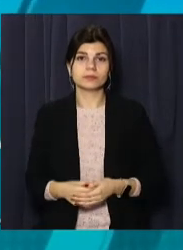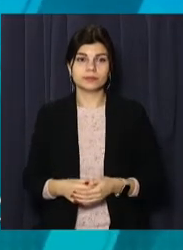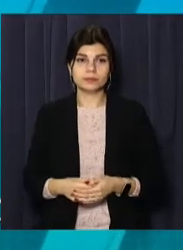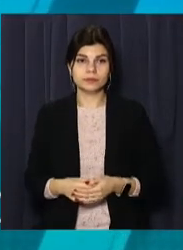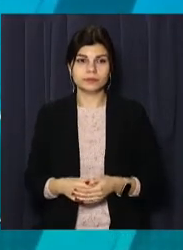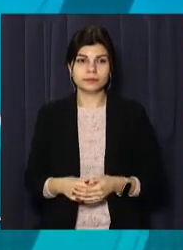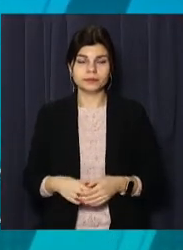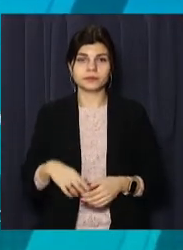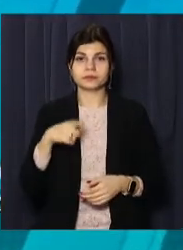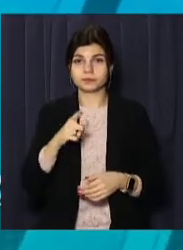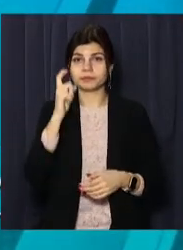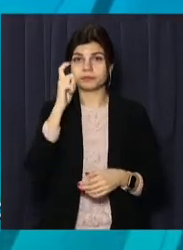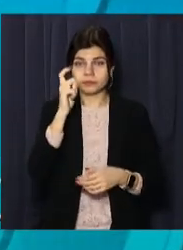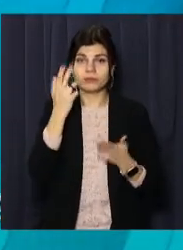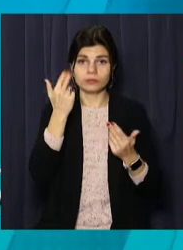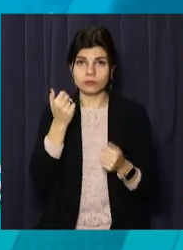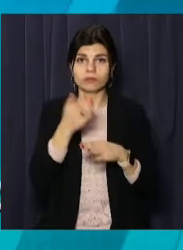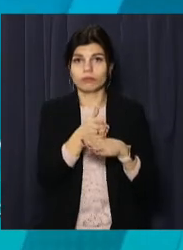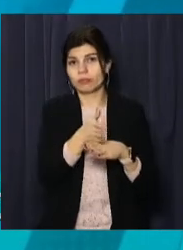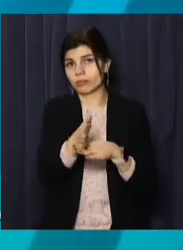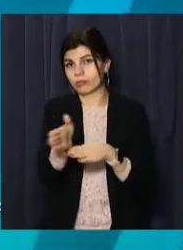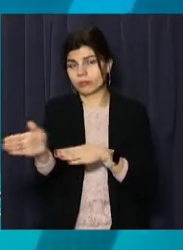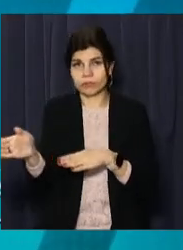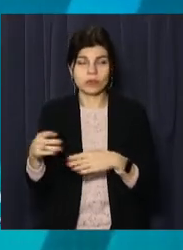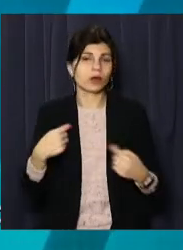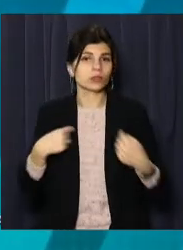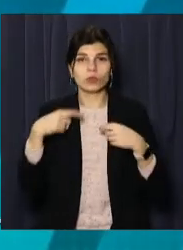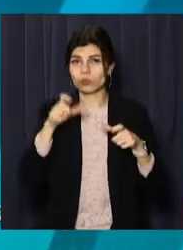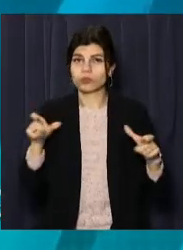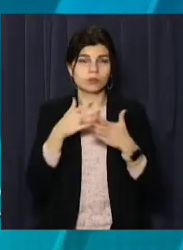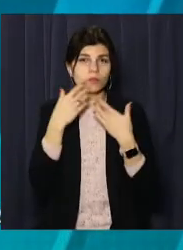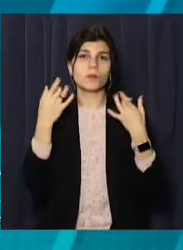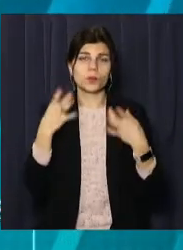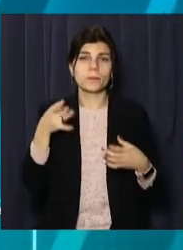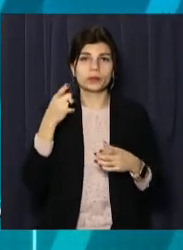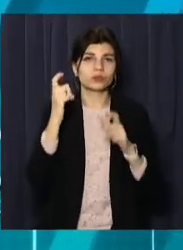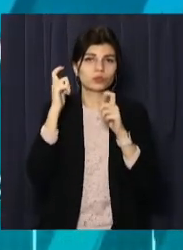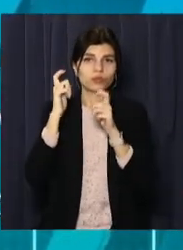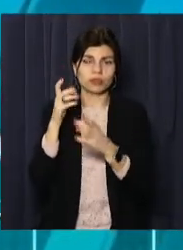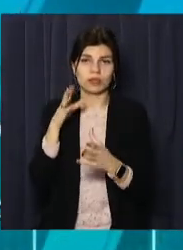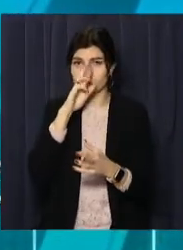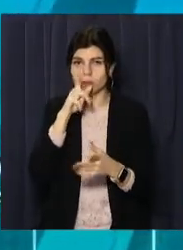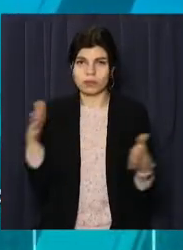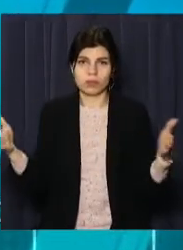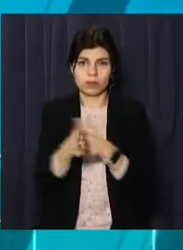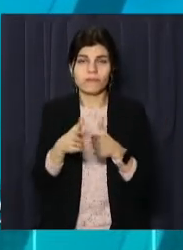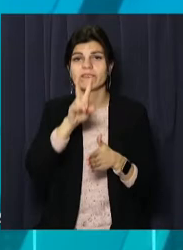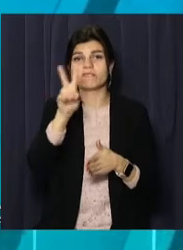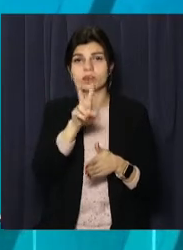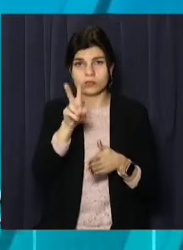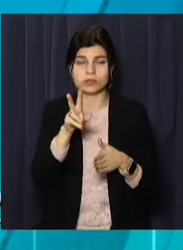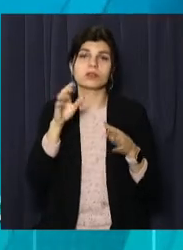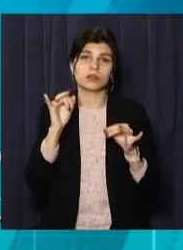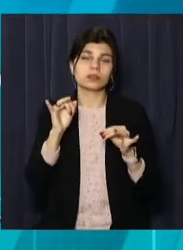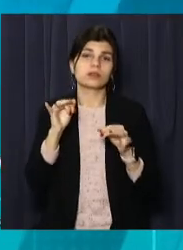Зійшов з колії, значить, це трамвайчик, пострадавших, ні, заділи автомобілі. Грузовой автомобиль 2 часа простояли, рух